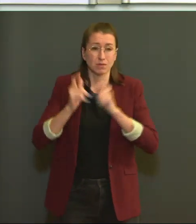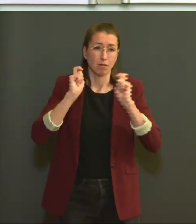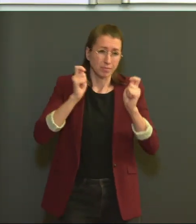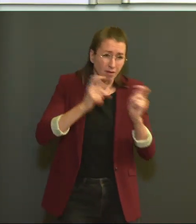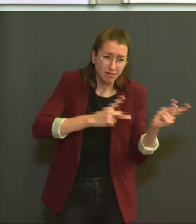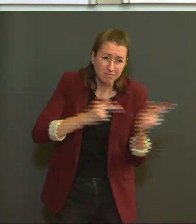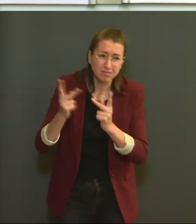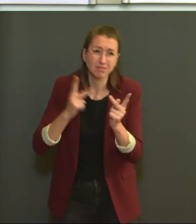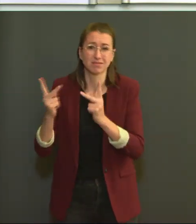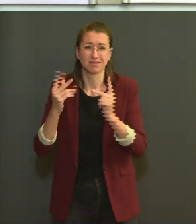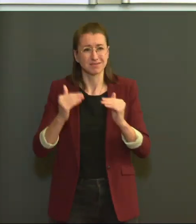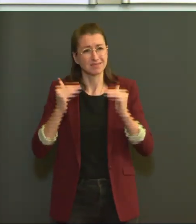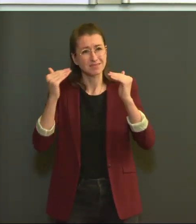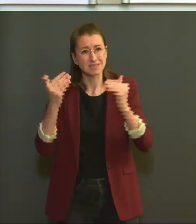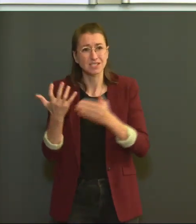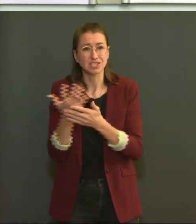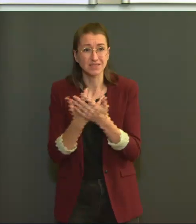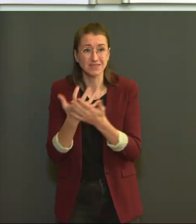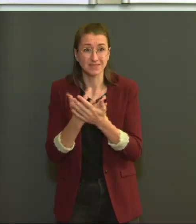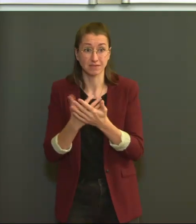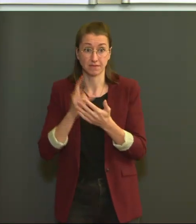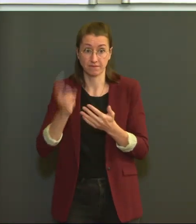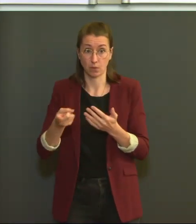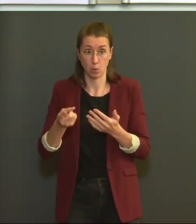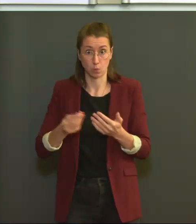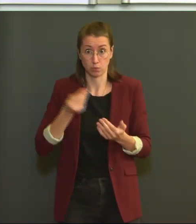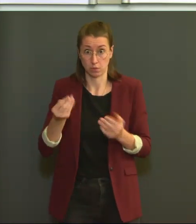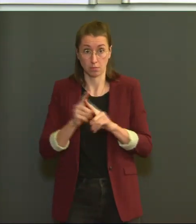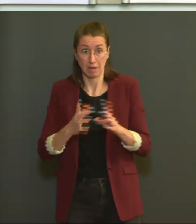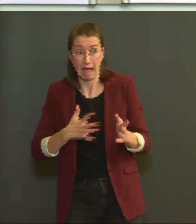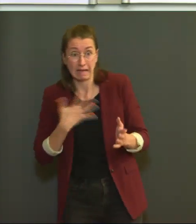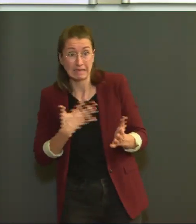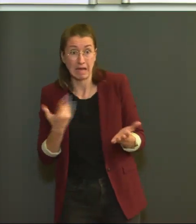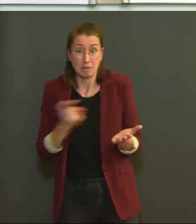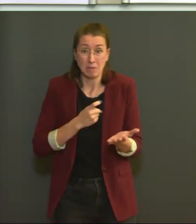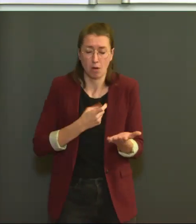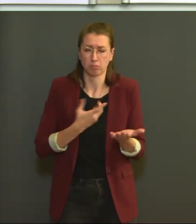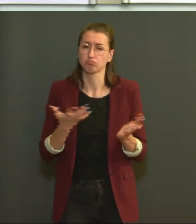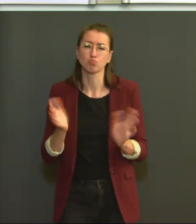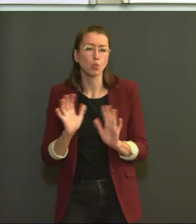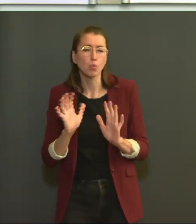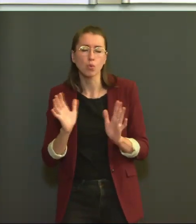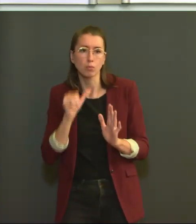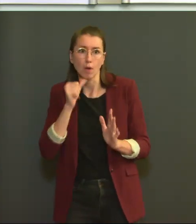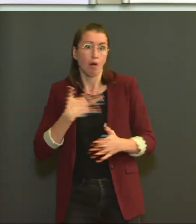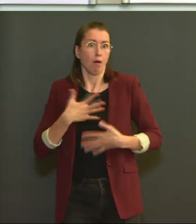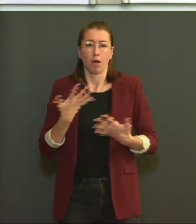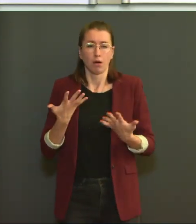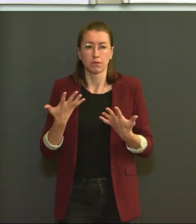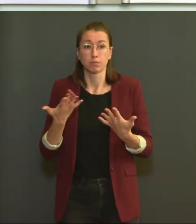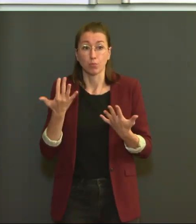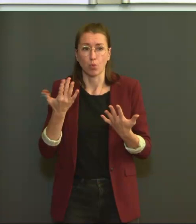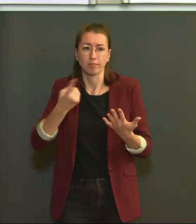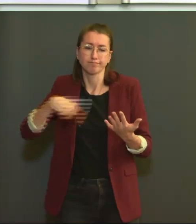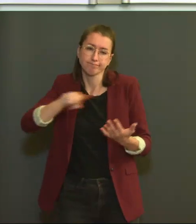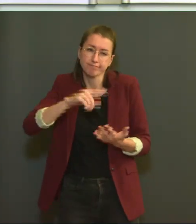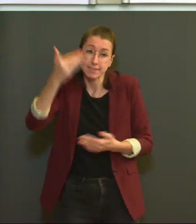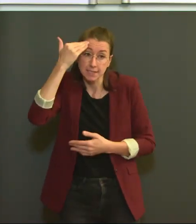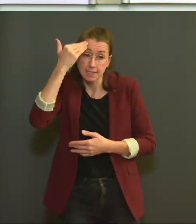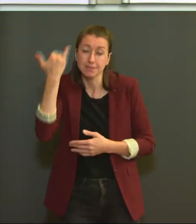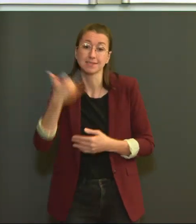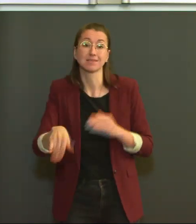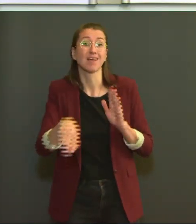à la panique. Nous savons maintenant qu'en adhérant strictement aux règles de base,